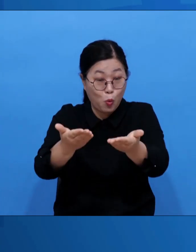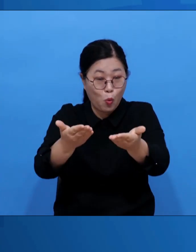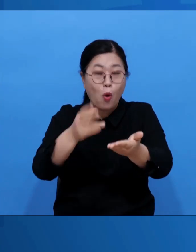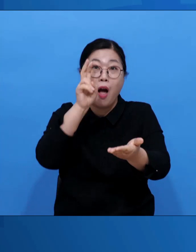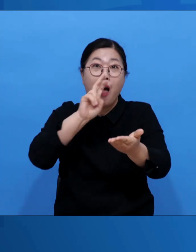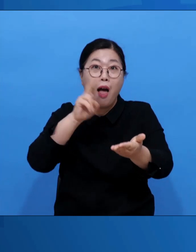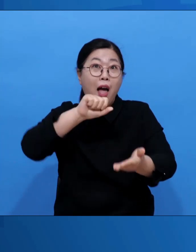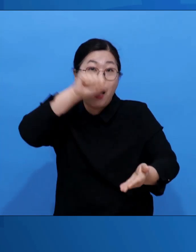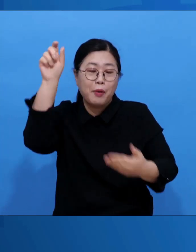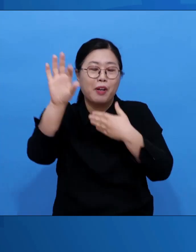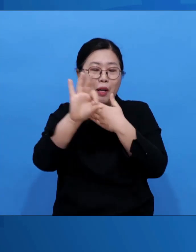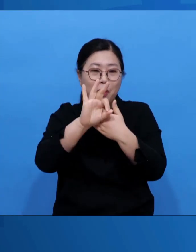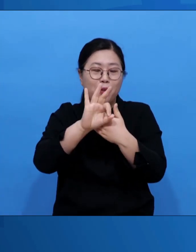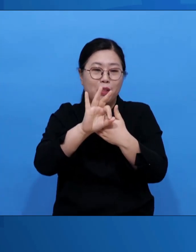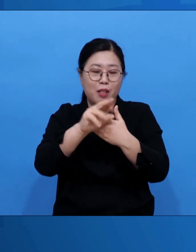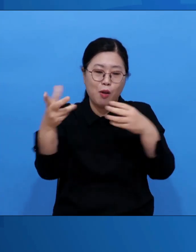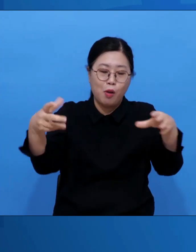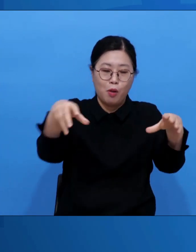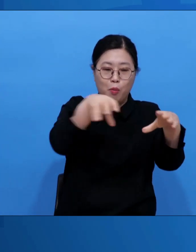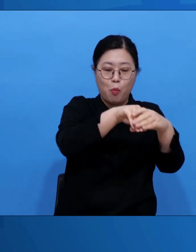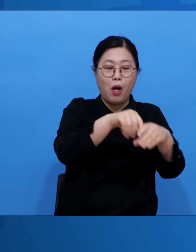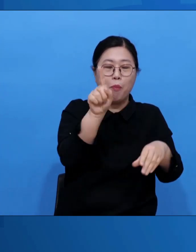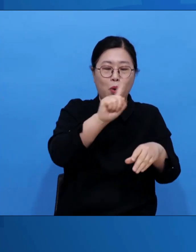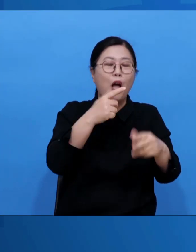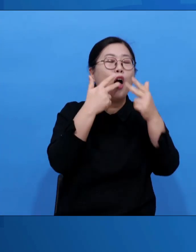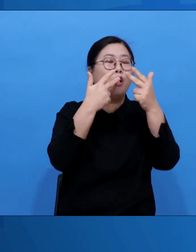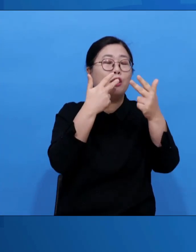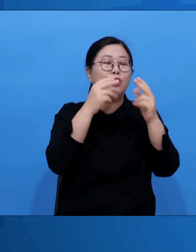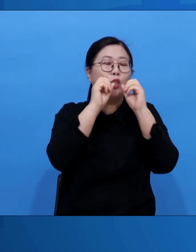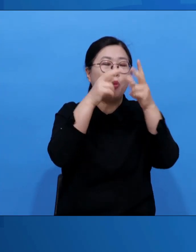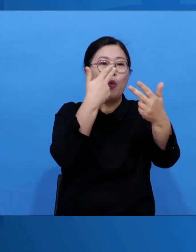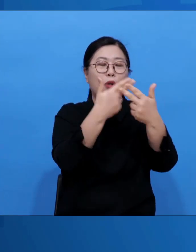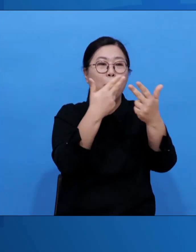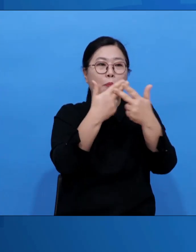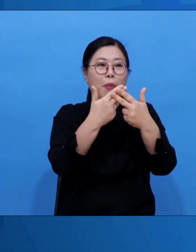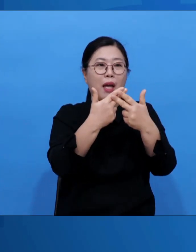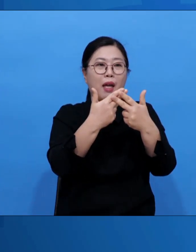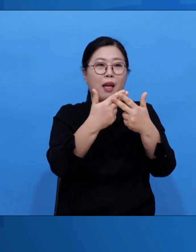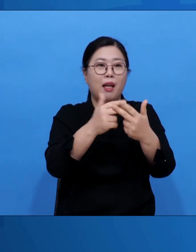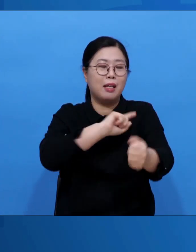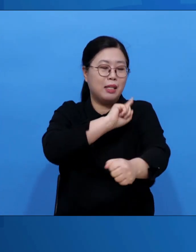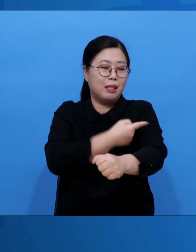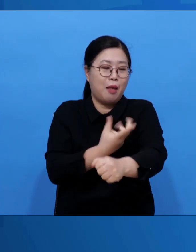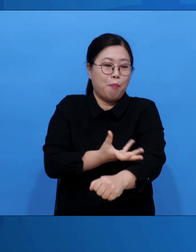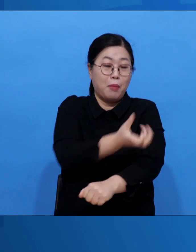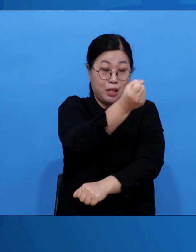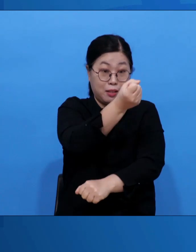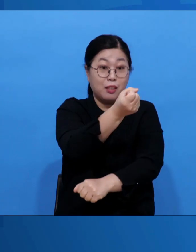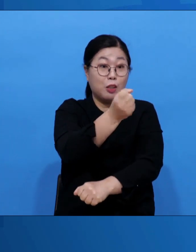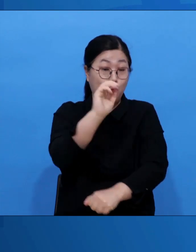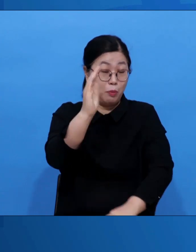귀속됩니다. 자세한 사항은 wea.kr에서 확인할 수 있습니다.